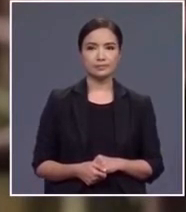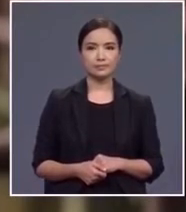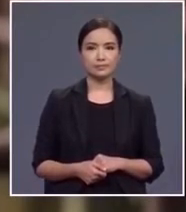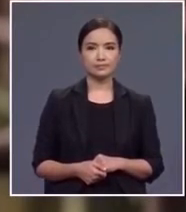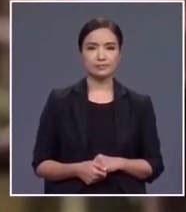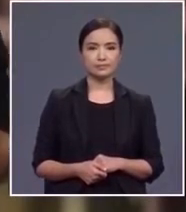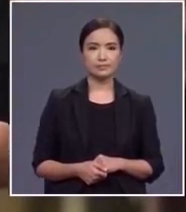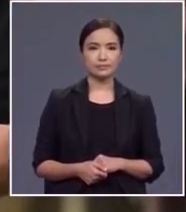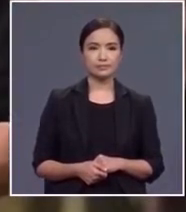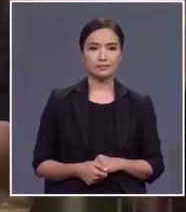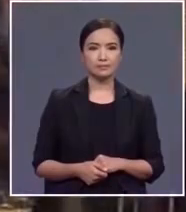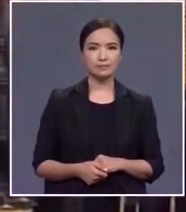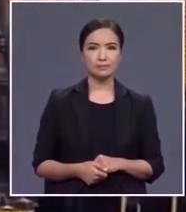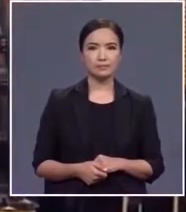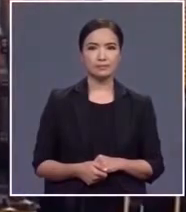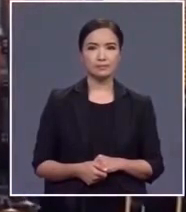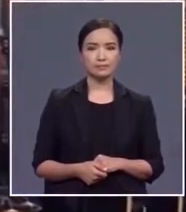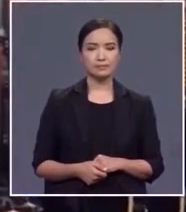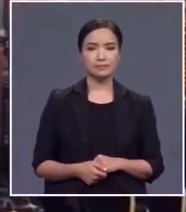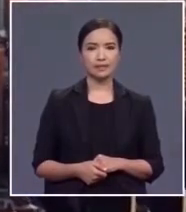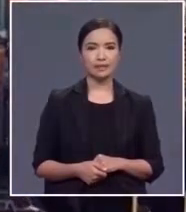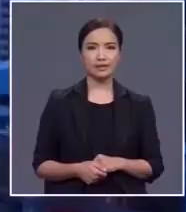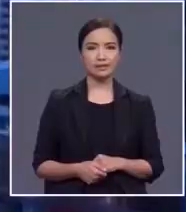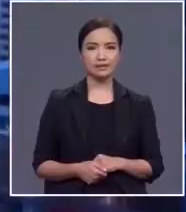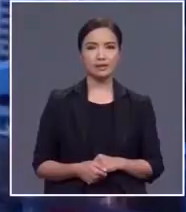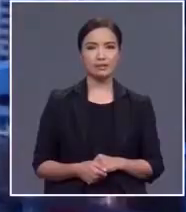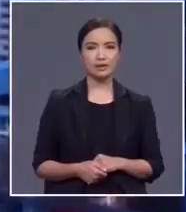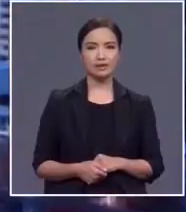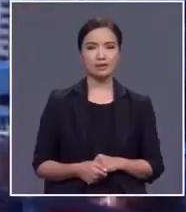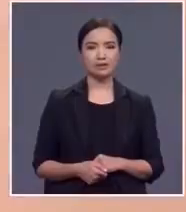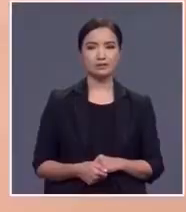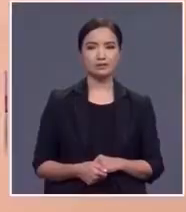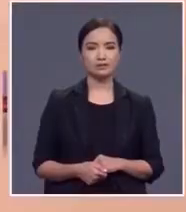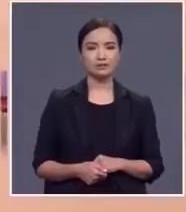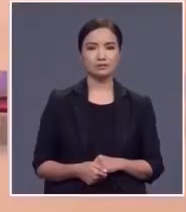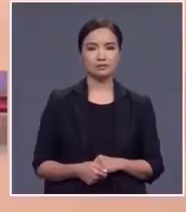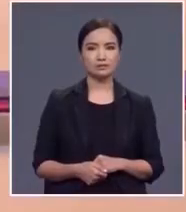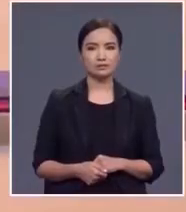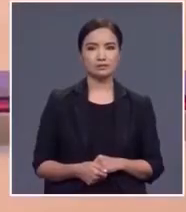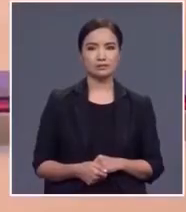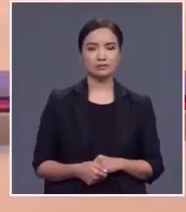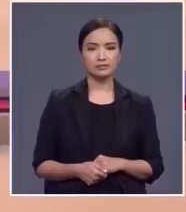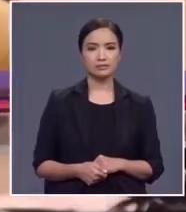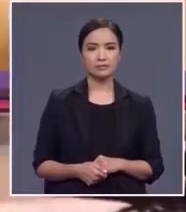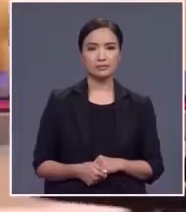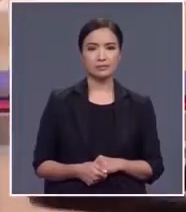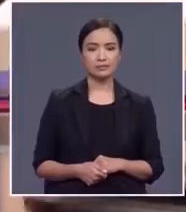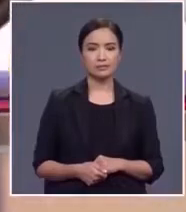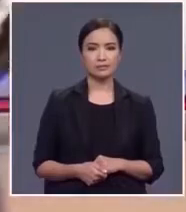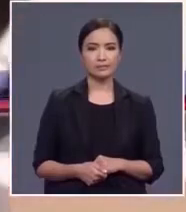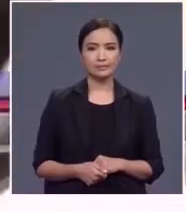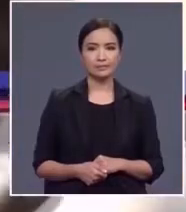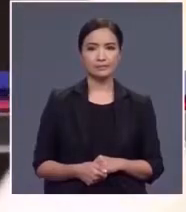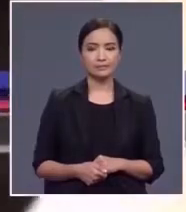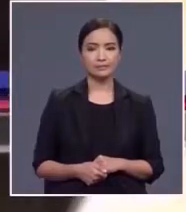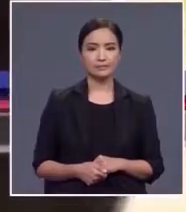ไทยวันนี้ครับ ท่านผู้ชมคะปัจจุบันมีผู้ใช้งานอินเทอร์เน็ตในประเทศไทยมากกว่า40ล้านคนและคาดว่าจะเพิ่มขึ้นไปถึง